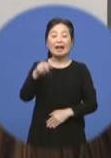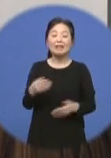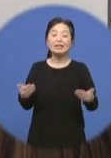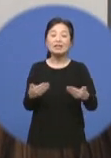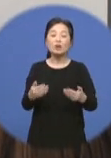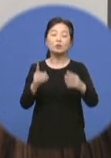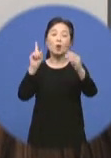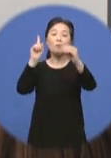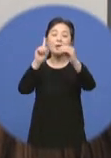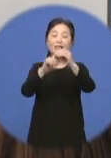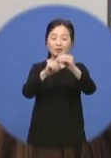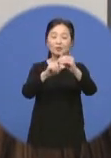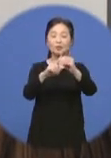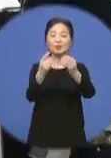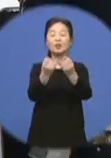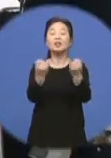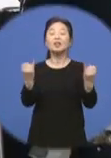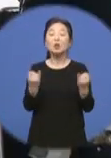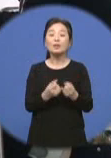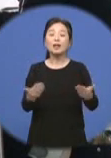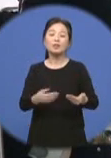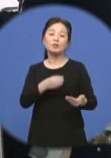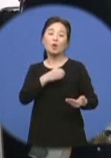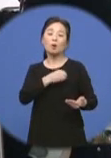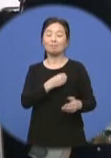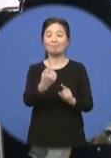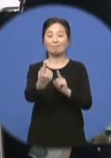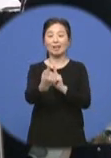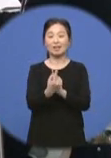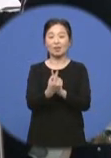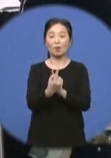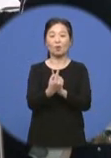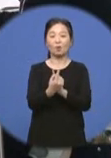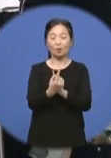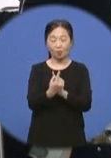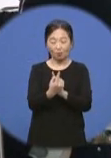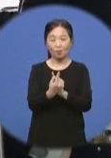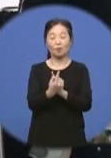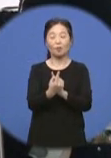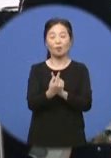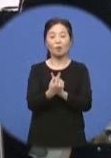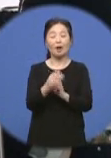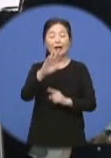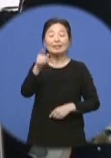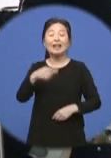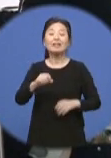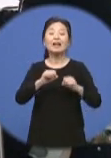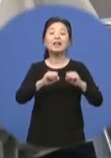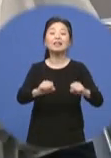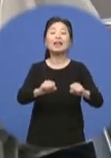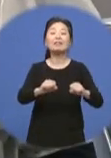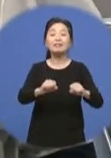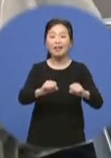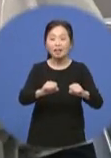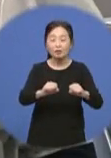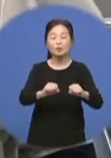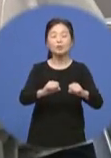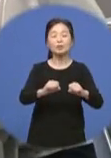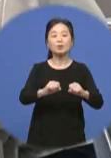従業員を対象にしたもので、県が進める女性活躍企業同盟の一環として行われました